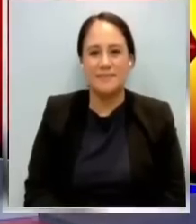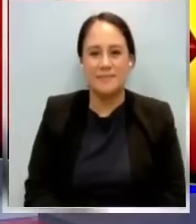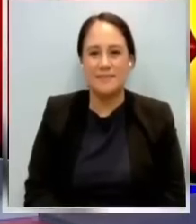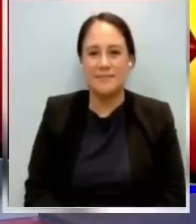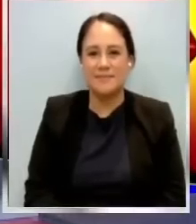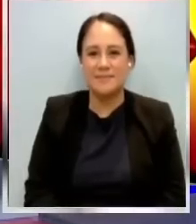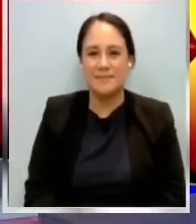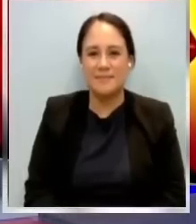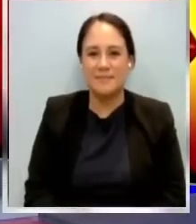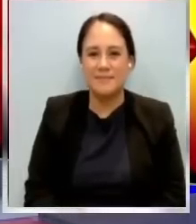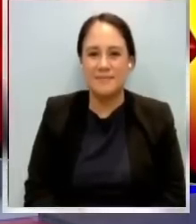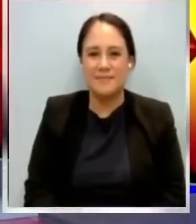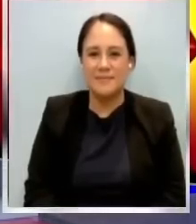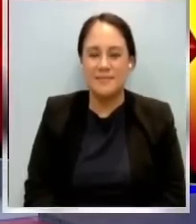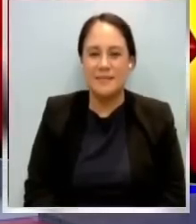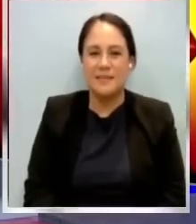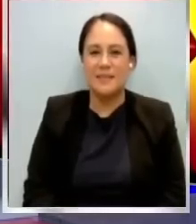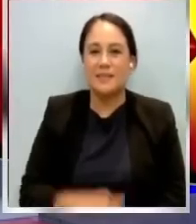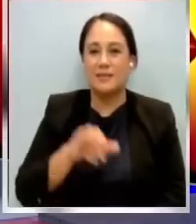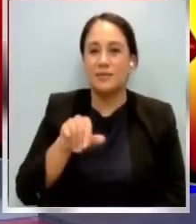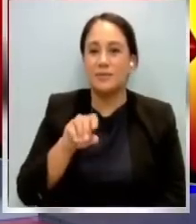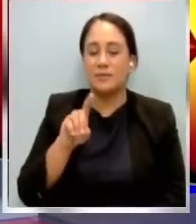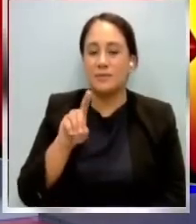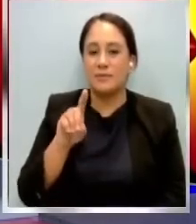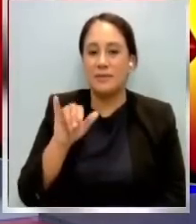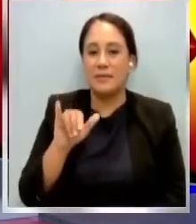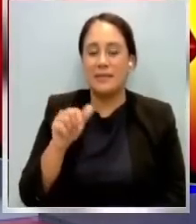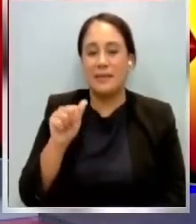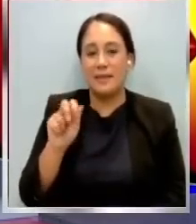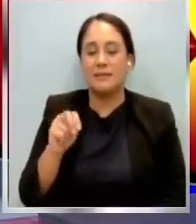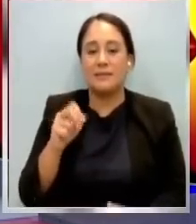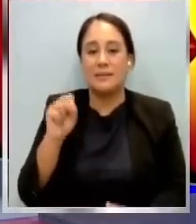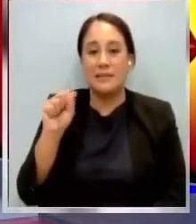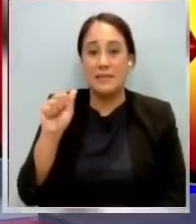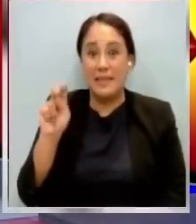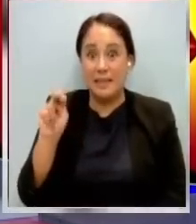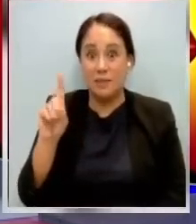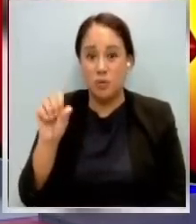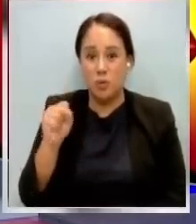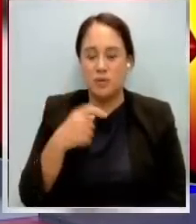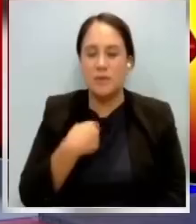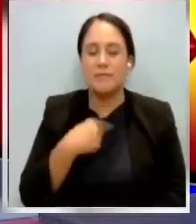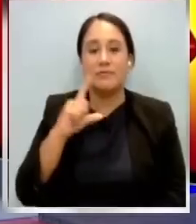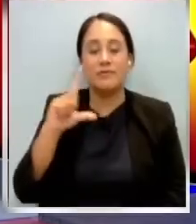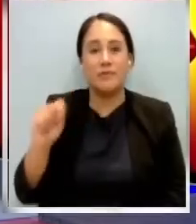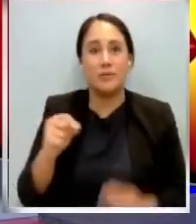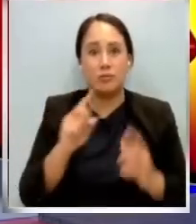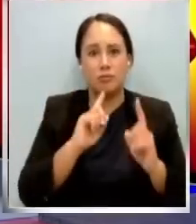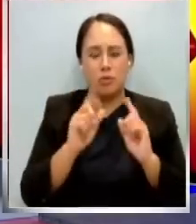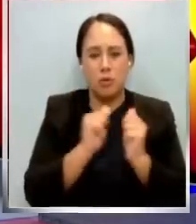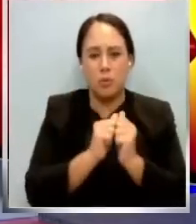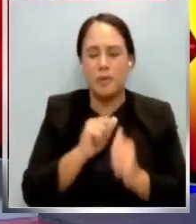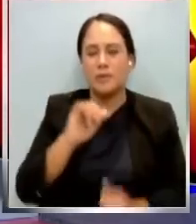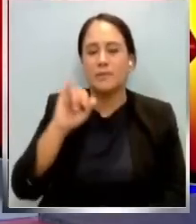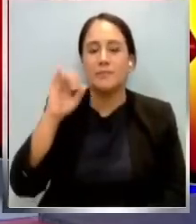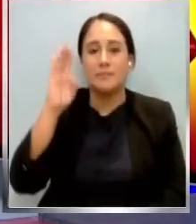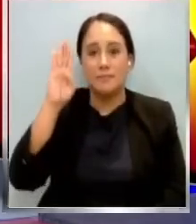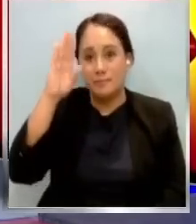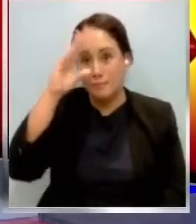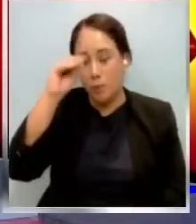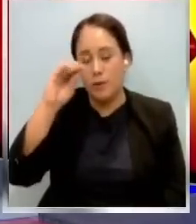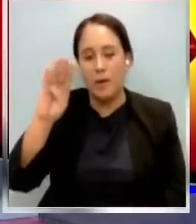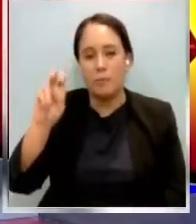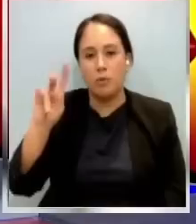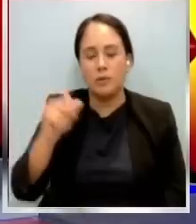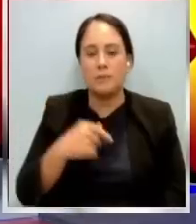Judian Santos is in the house at naging very open si Juday sa Fast Talk with Boy Abunda. Kabilang sa pinag-usapan ng paghingi ng tawad